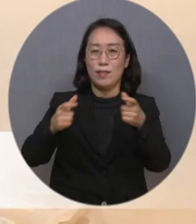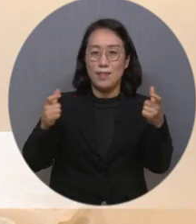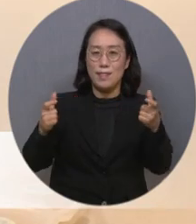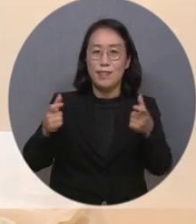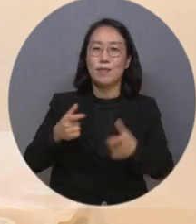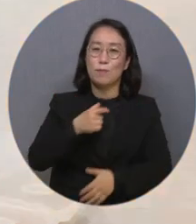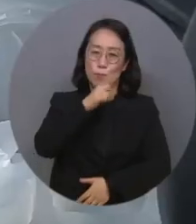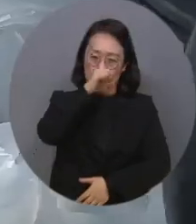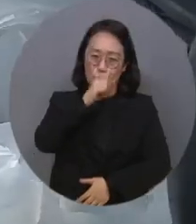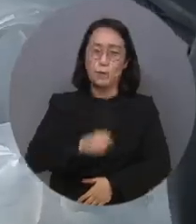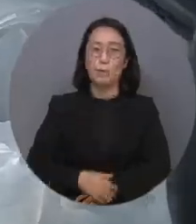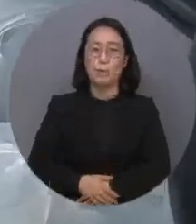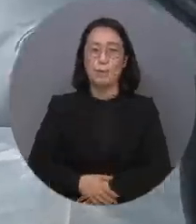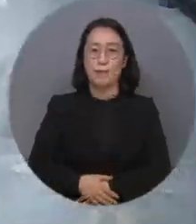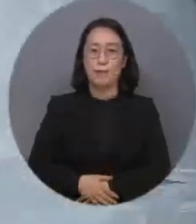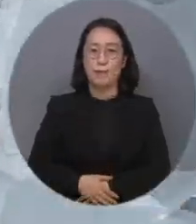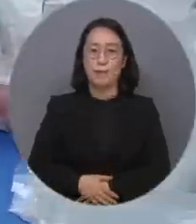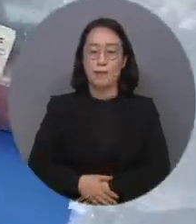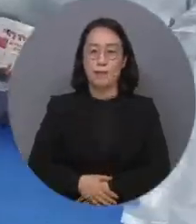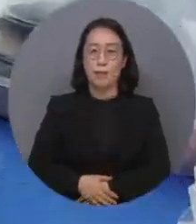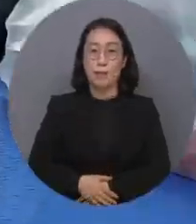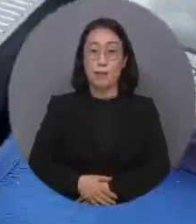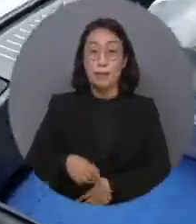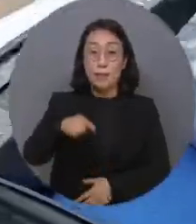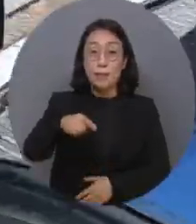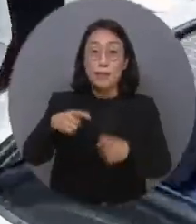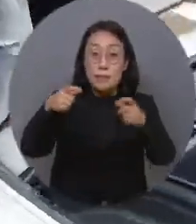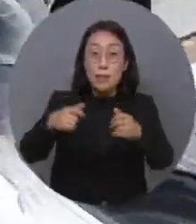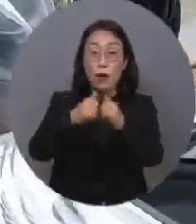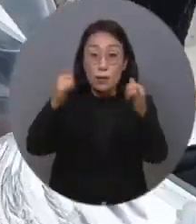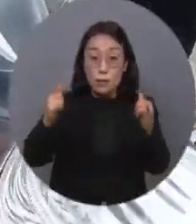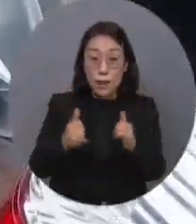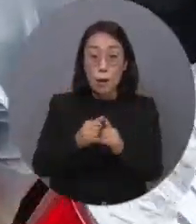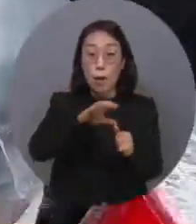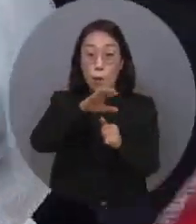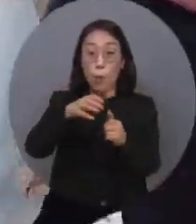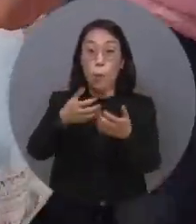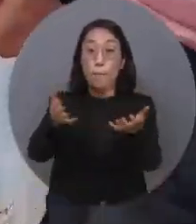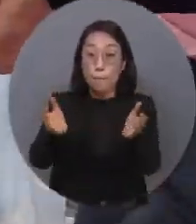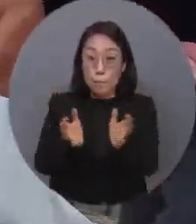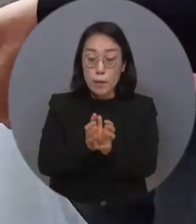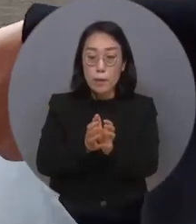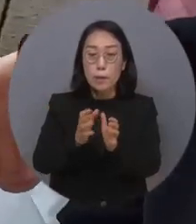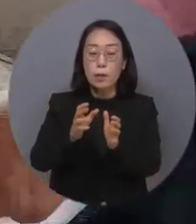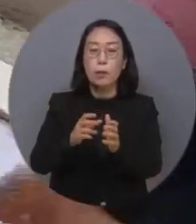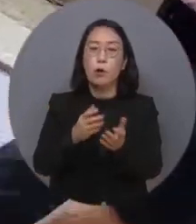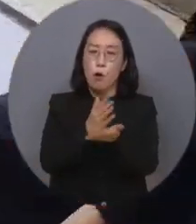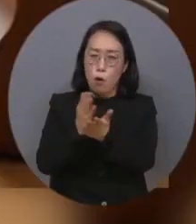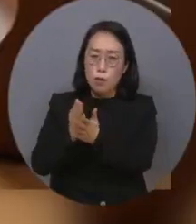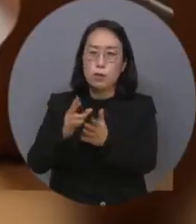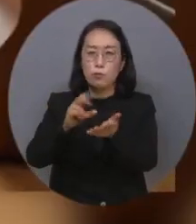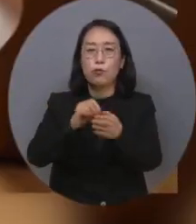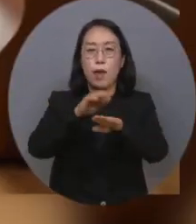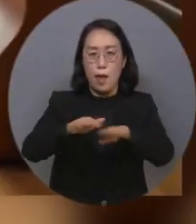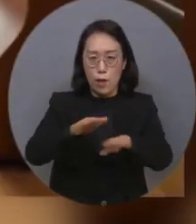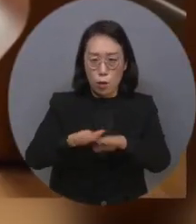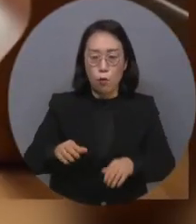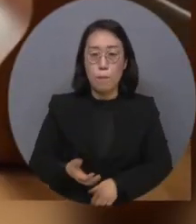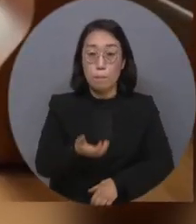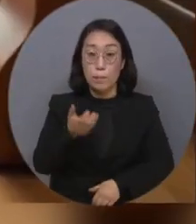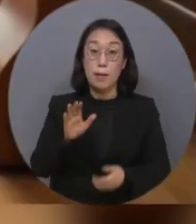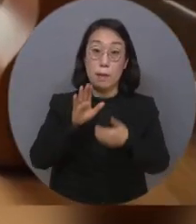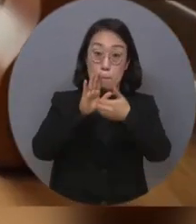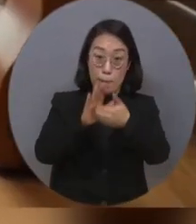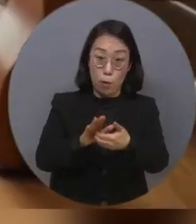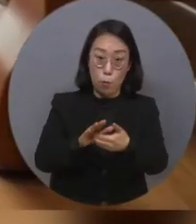바랍니다. 광양시 지역사회보장협의체는 지역사회 다양한 문제를 해결, 예방하고 민관협력